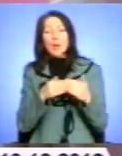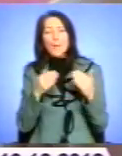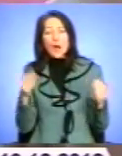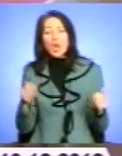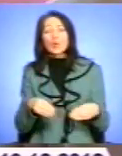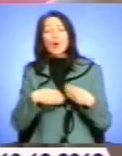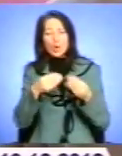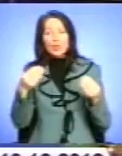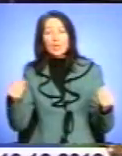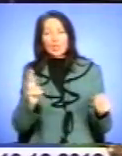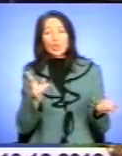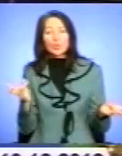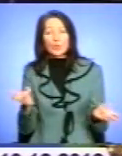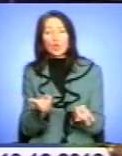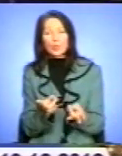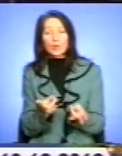хто потребує.